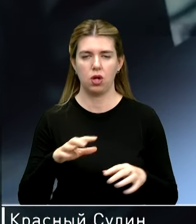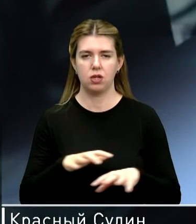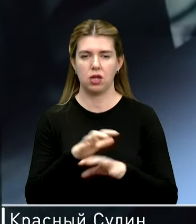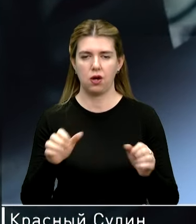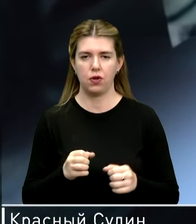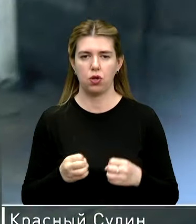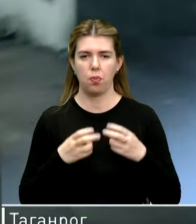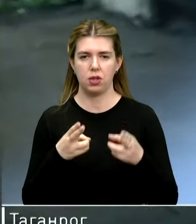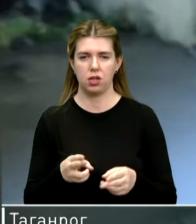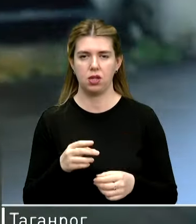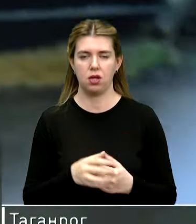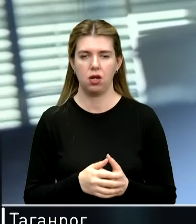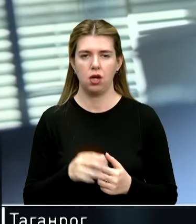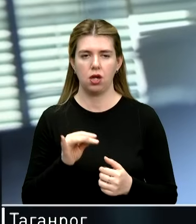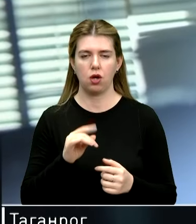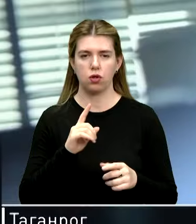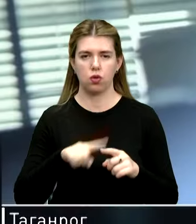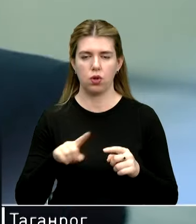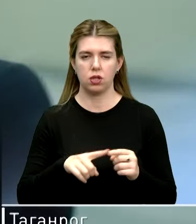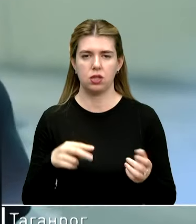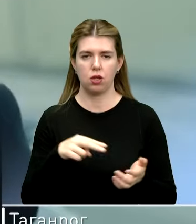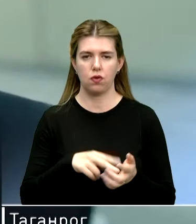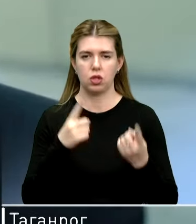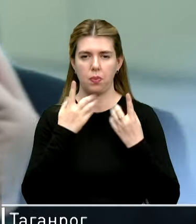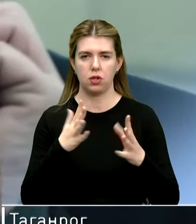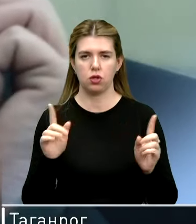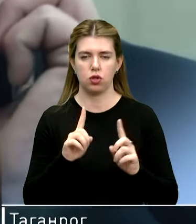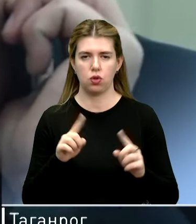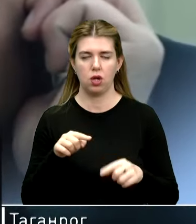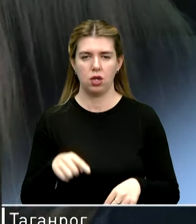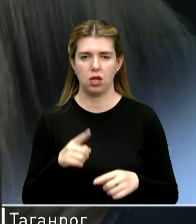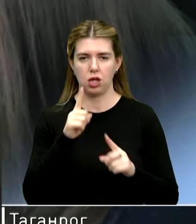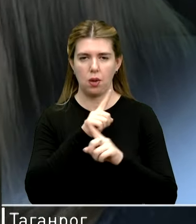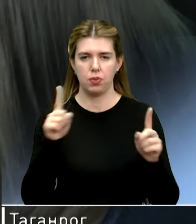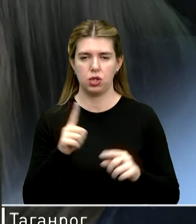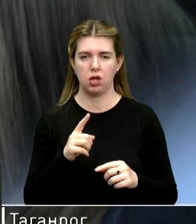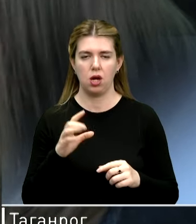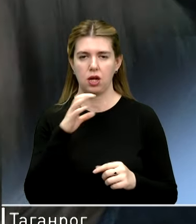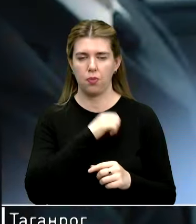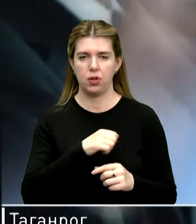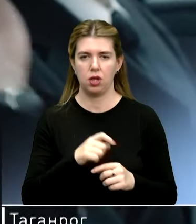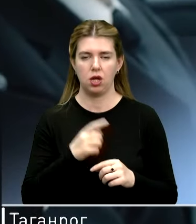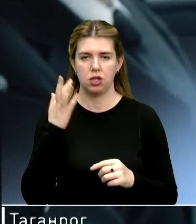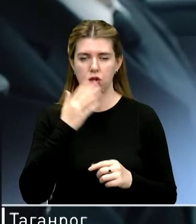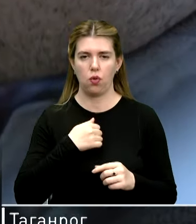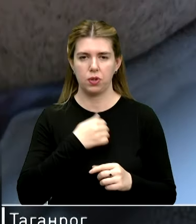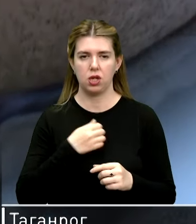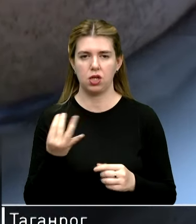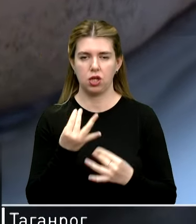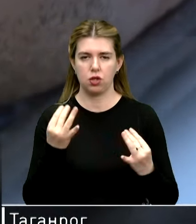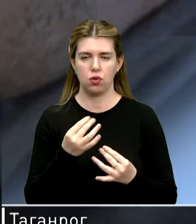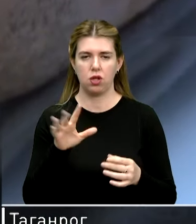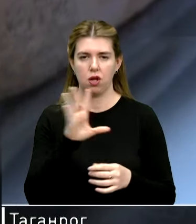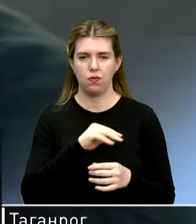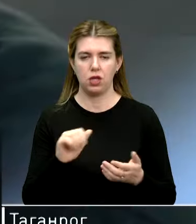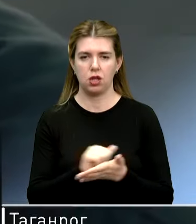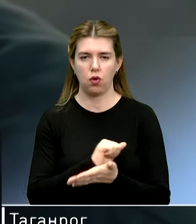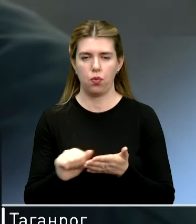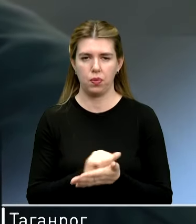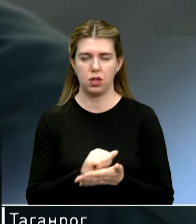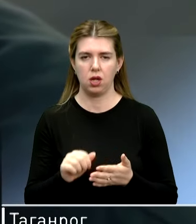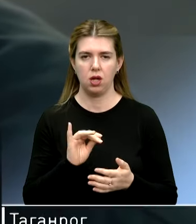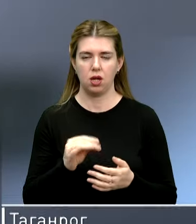захватывают вооруженные люди. Но очень скоро становится понятно, что это необычное ограбление. Злоумышленников интересуют определенные